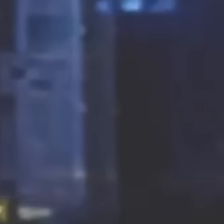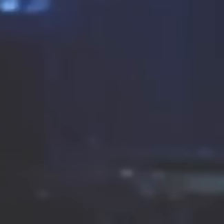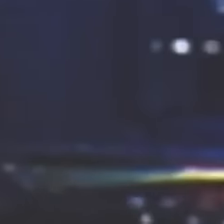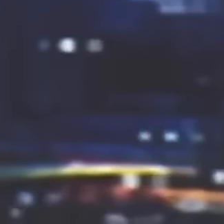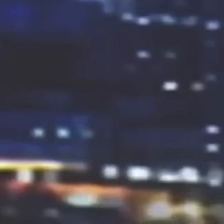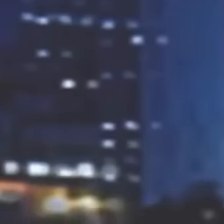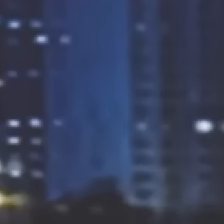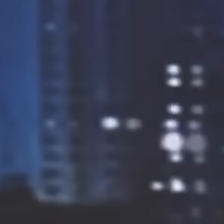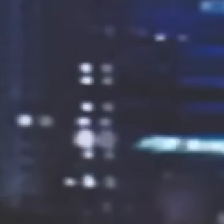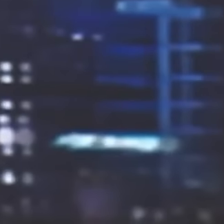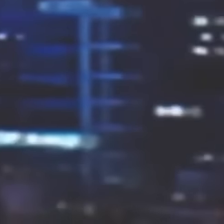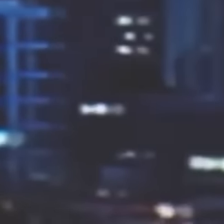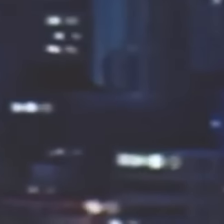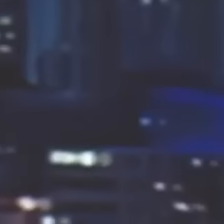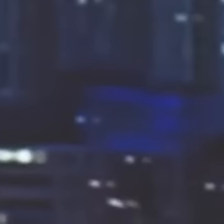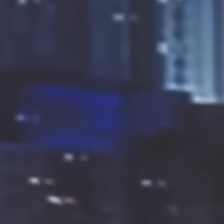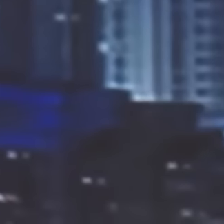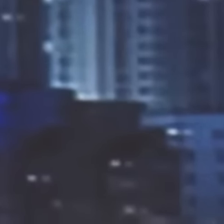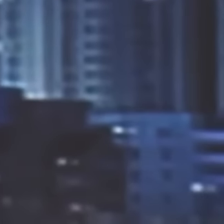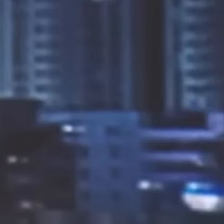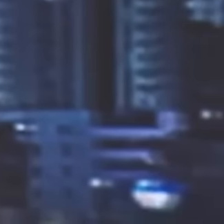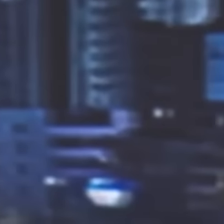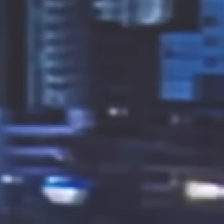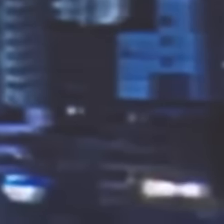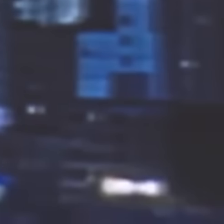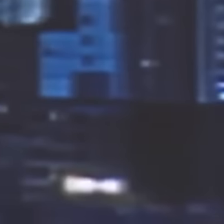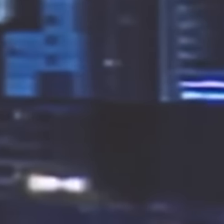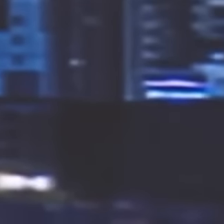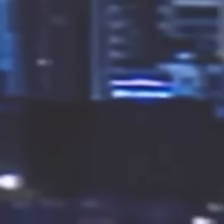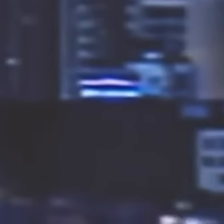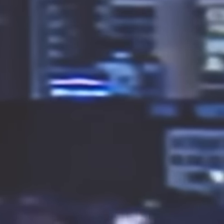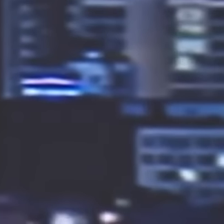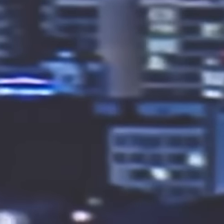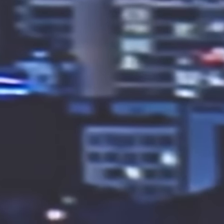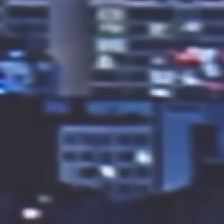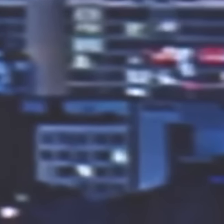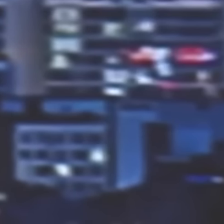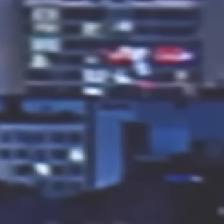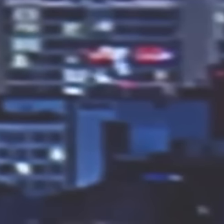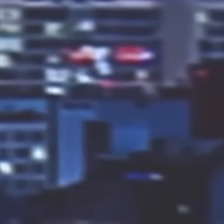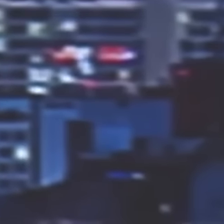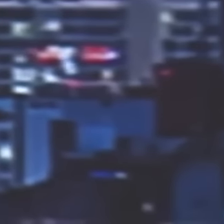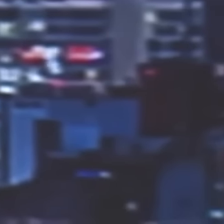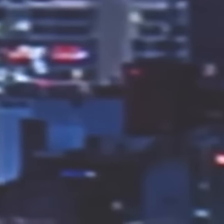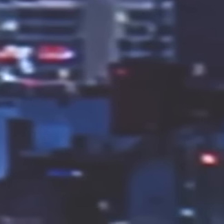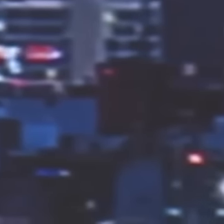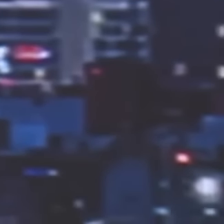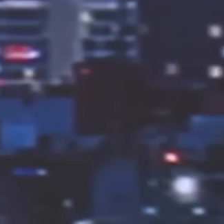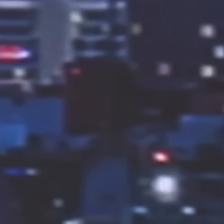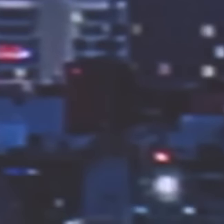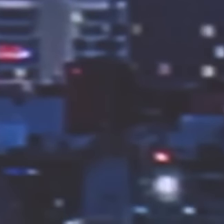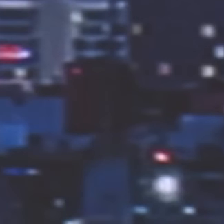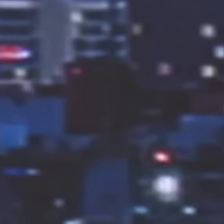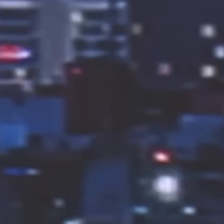JTBC 뉴스를 시청해 주셔서 고맙습니다. 저희는 저녁 6시 50분 뉴스룸에서 뵙겠습니다.